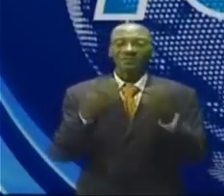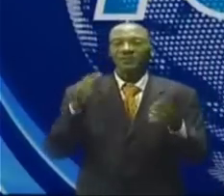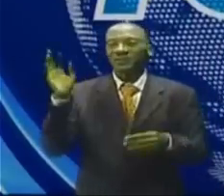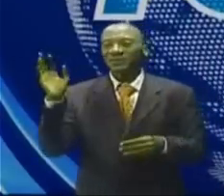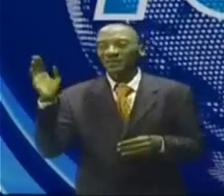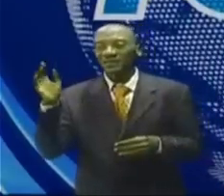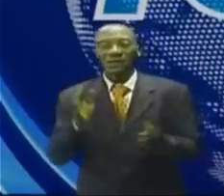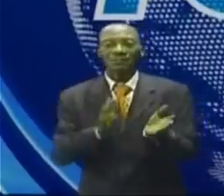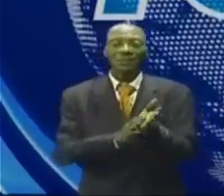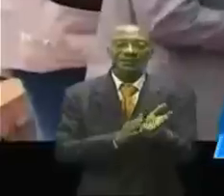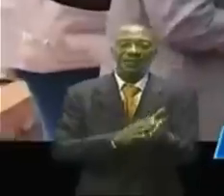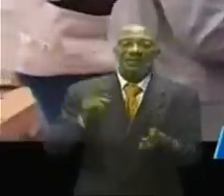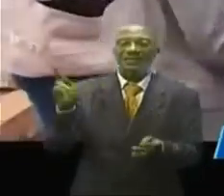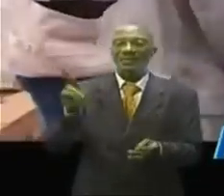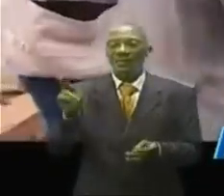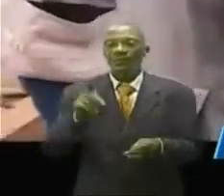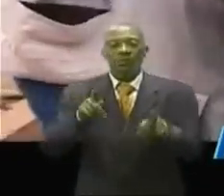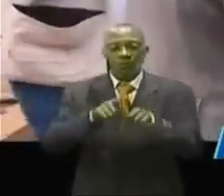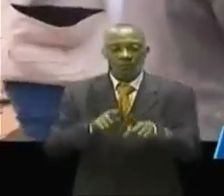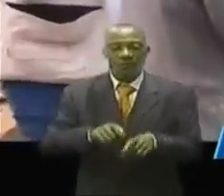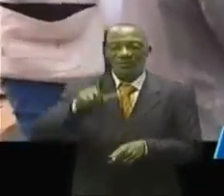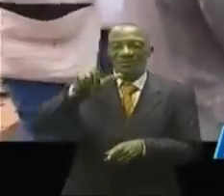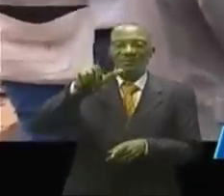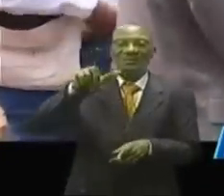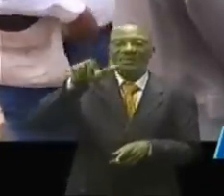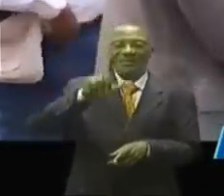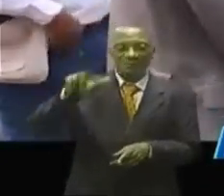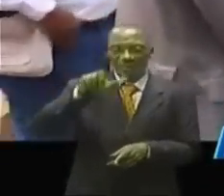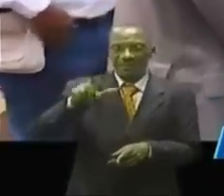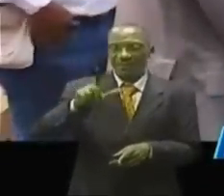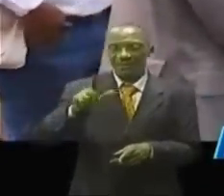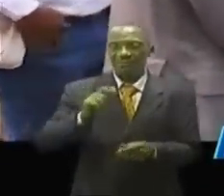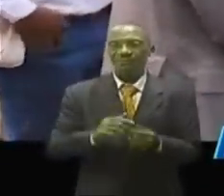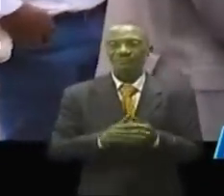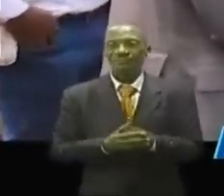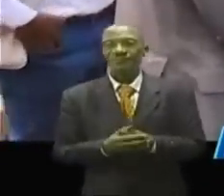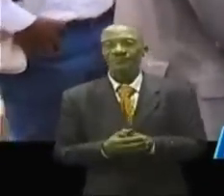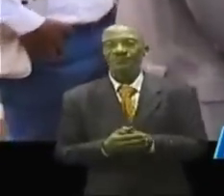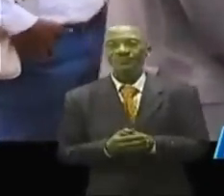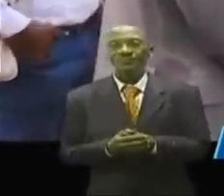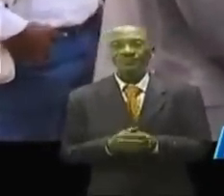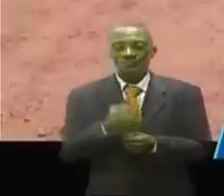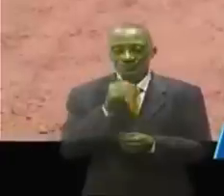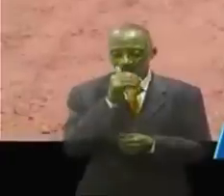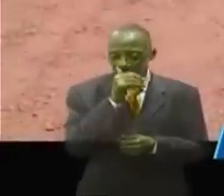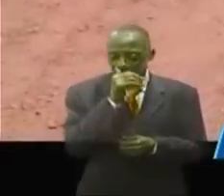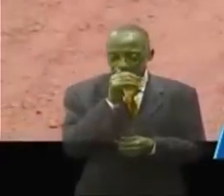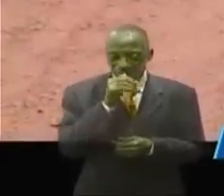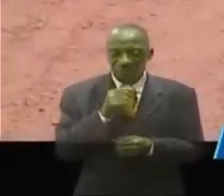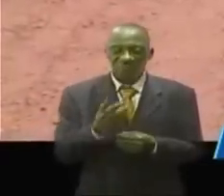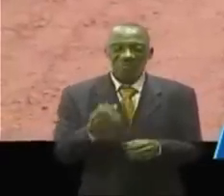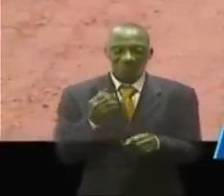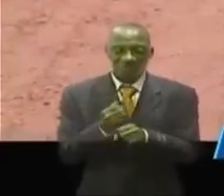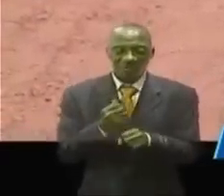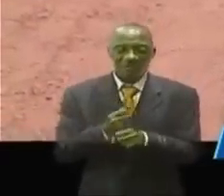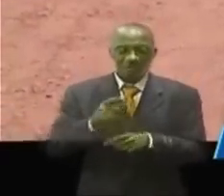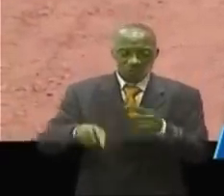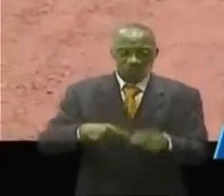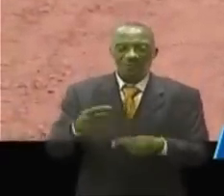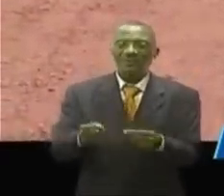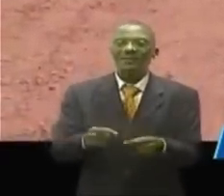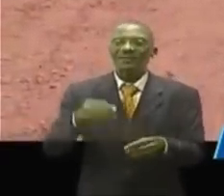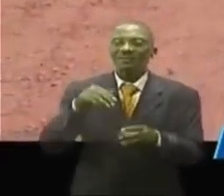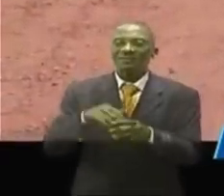Et rediscute tout. Cette ronde du ministre d'État, ministre des infrastructures et travaux publics, a commencé dans la commune de